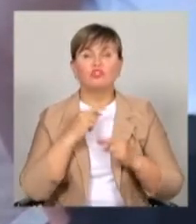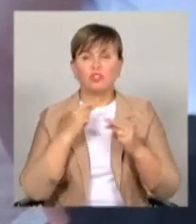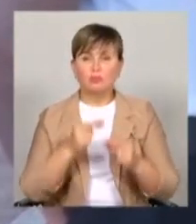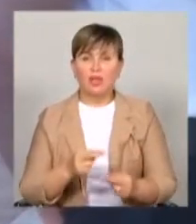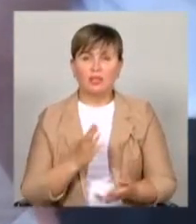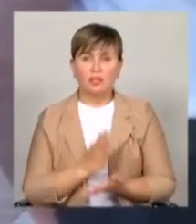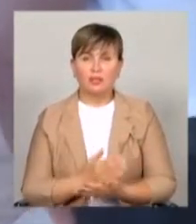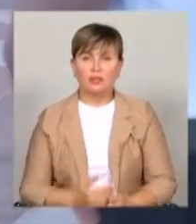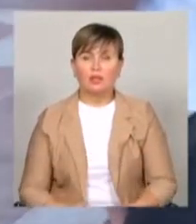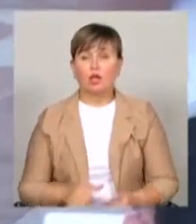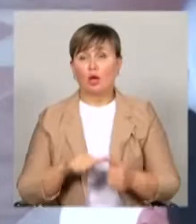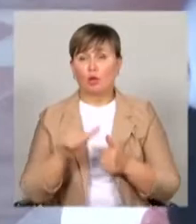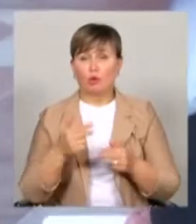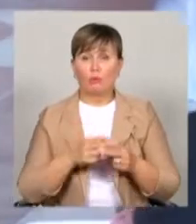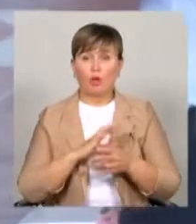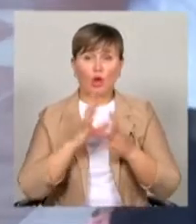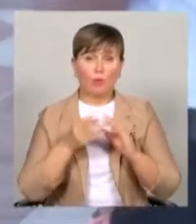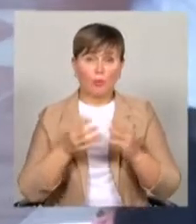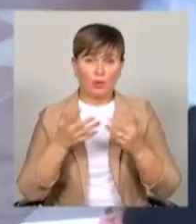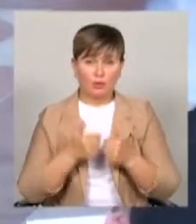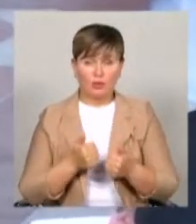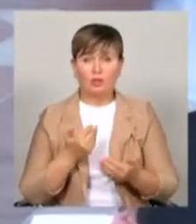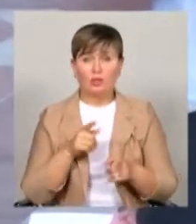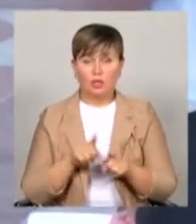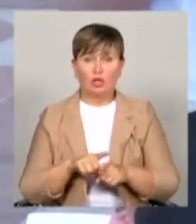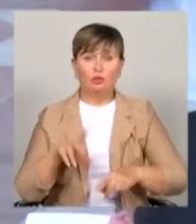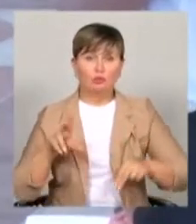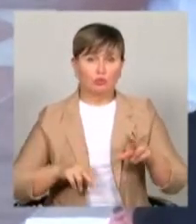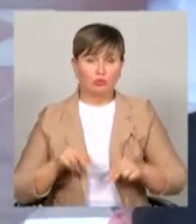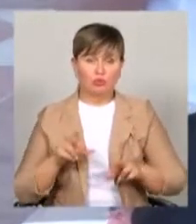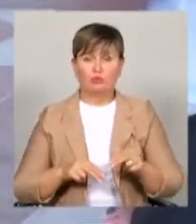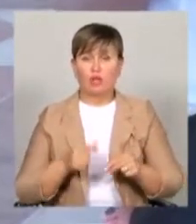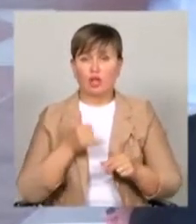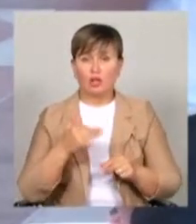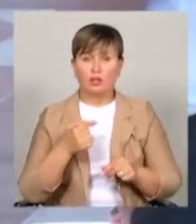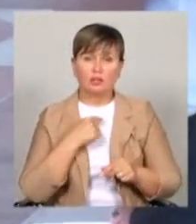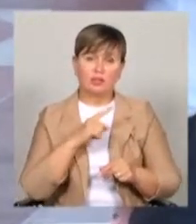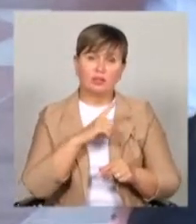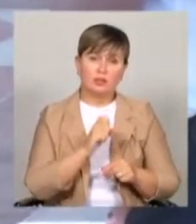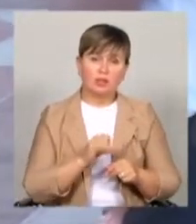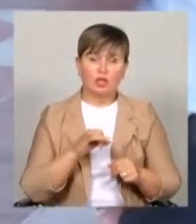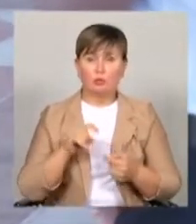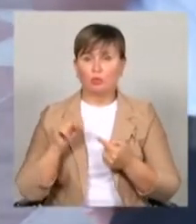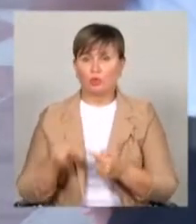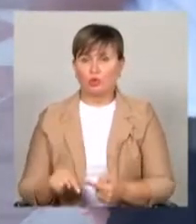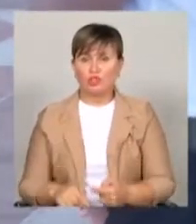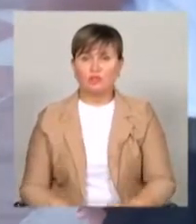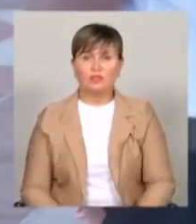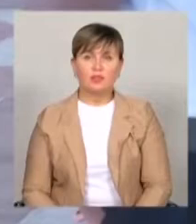внимание? Помимо общего подсчета голосов, также учитывается количество голосов за и количество голосов против.